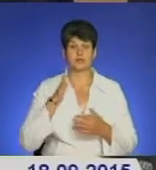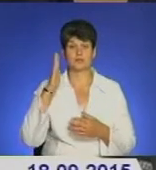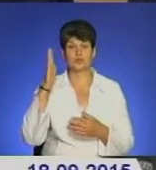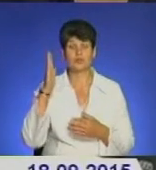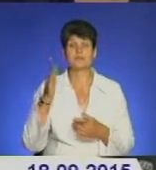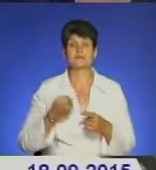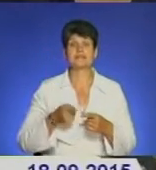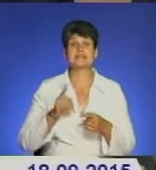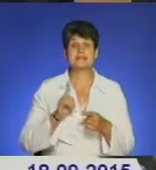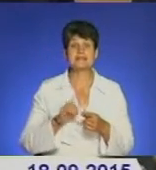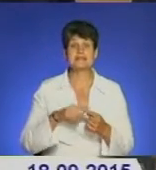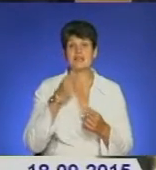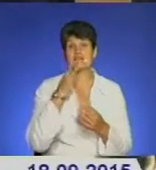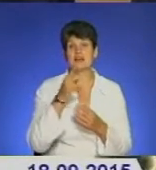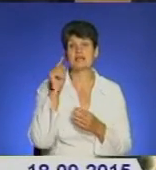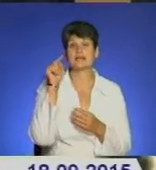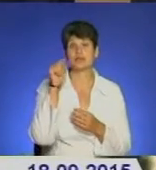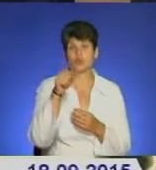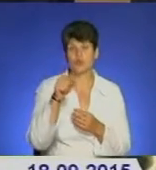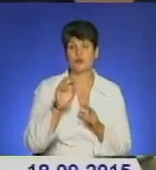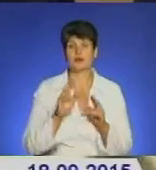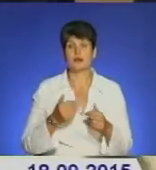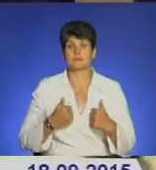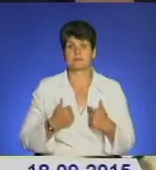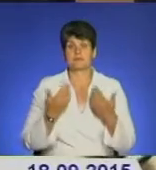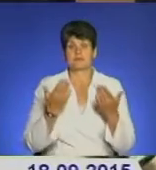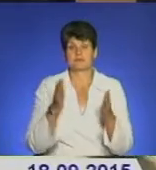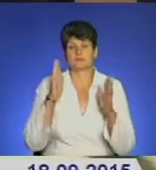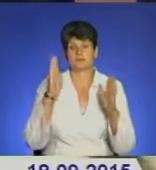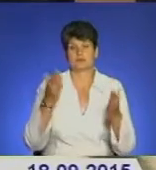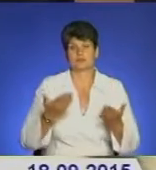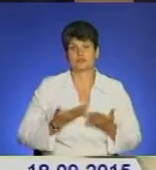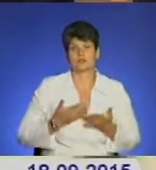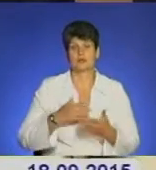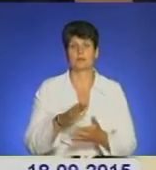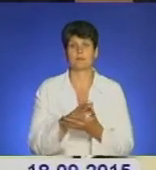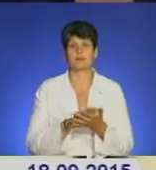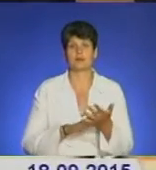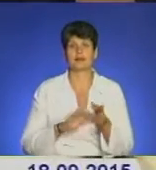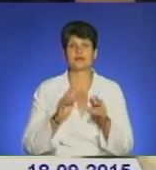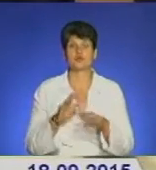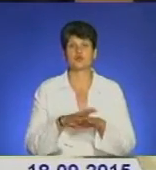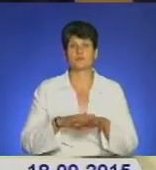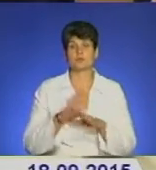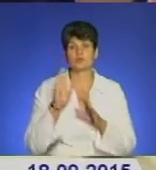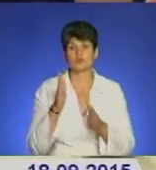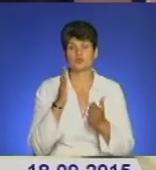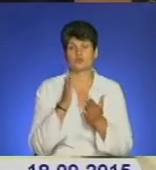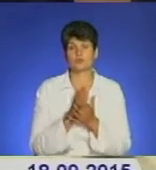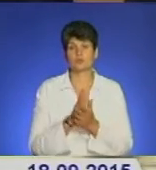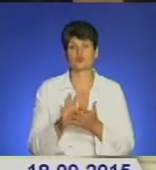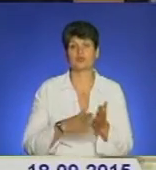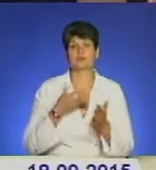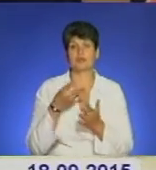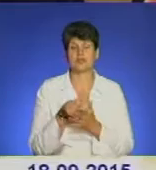це вигляд того, як ми з вами будемо жити подалі, як ми будемо, як суспільство буде існувати, як будуть